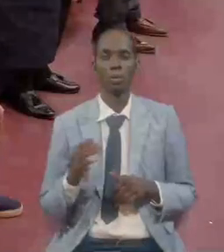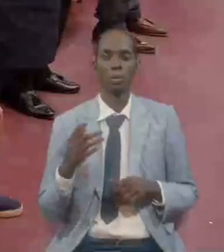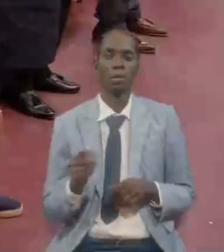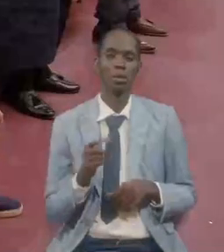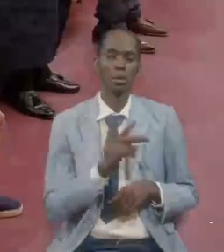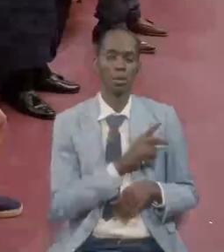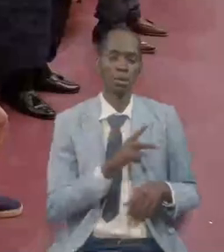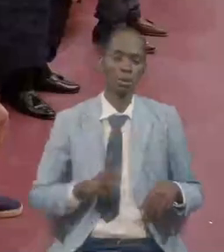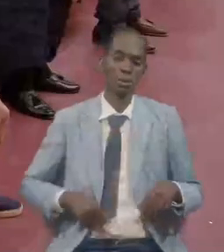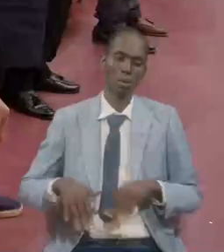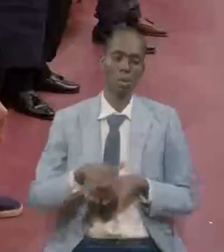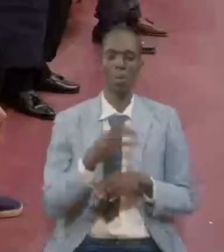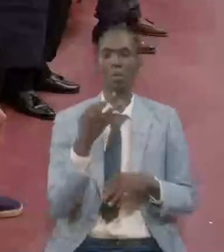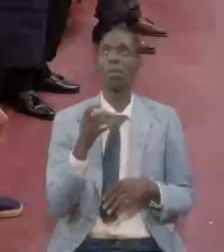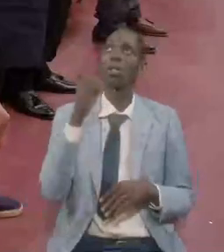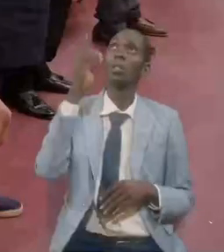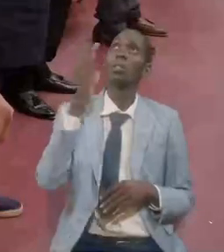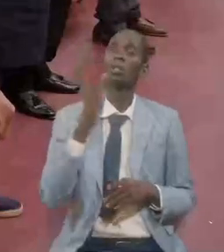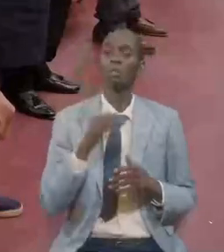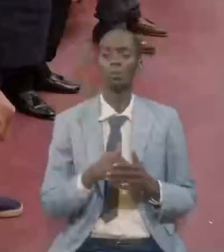dans le royaume de Dieu.